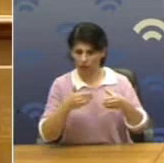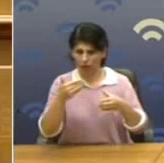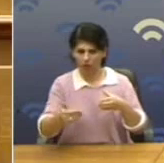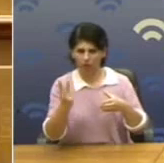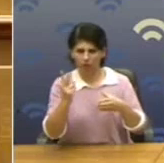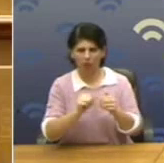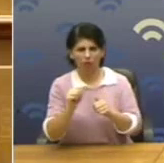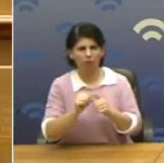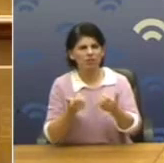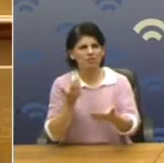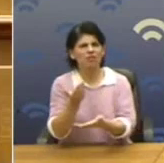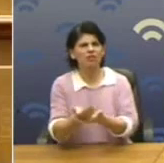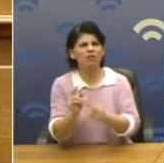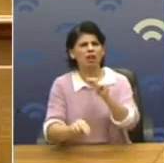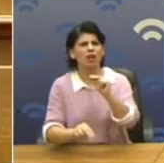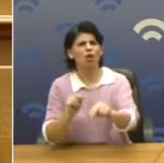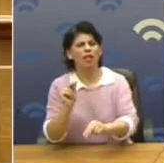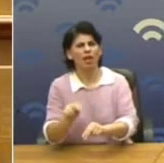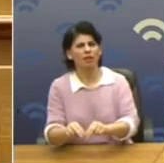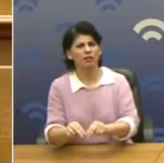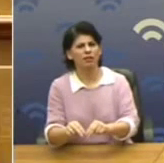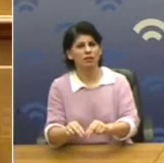ζητήσατε εκλογές. Και